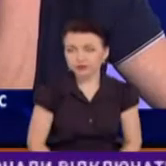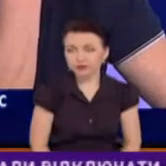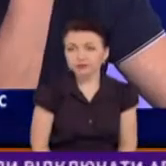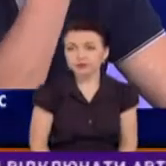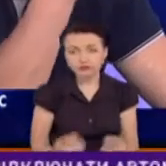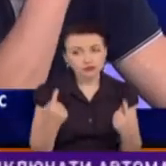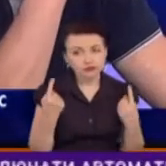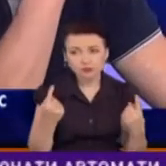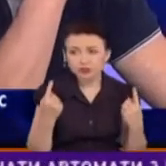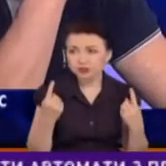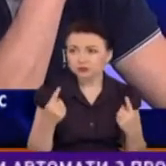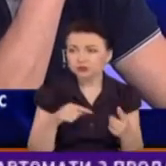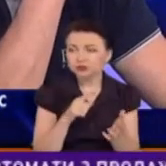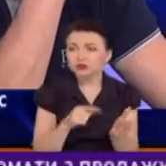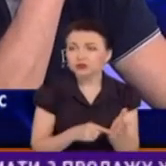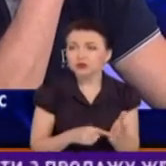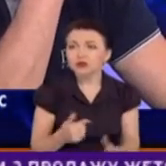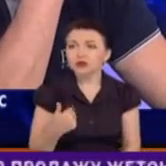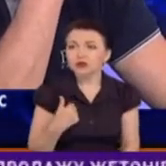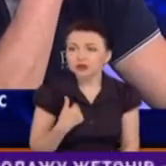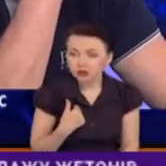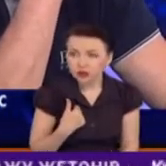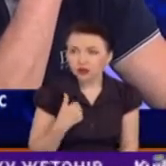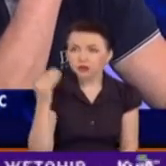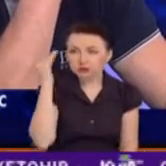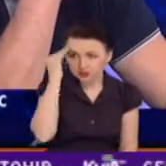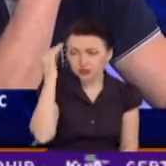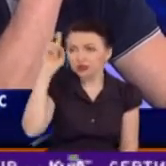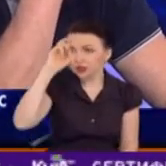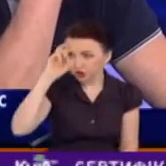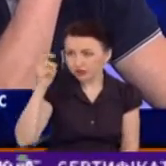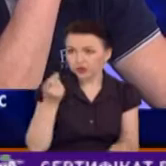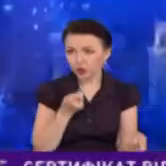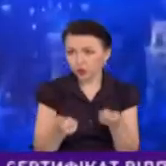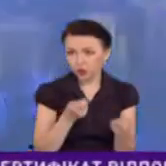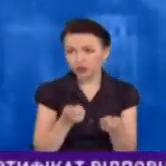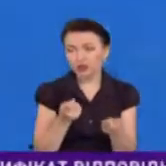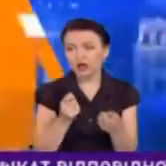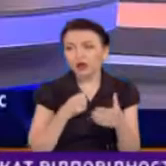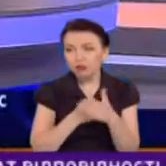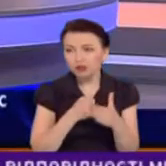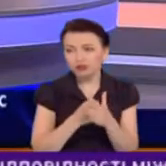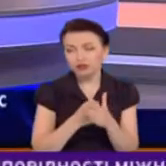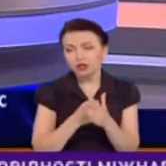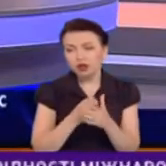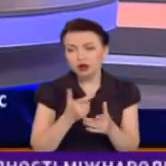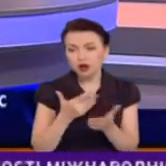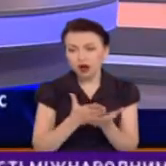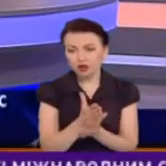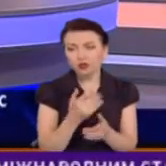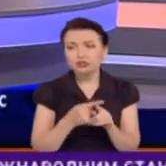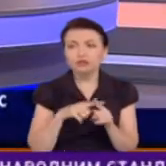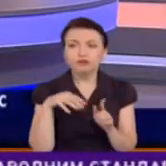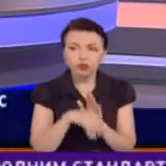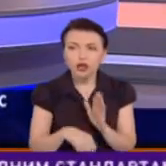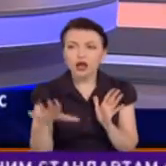Масштабне питання, вітряна енергетика. Я прихильник державного регулювання сьогодні в базових інфраструктурних галузях. Це стосується